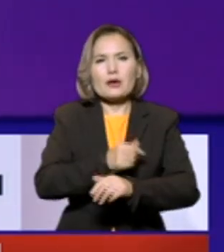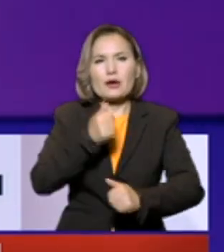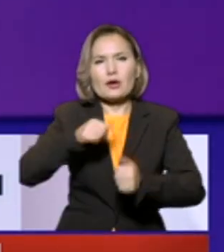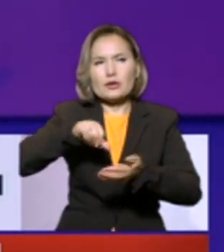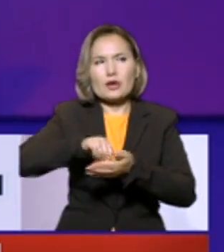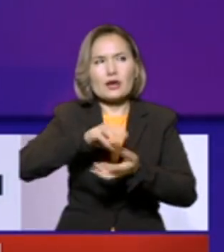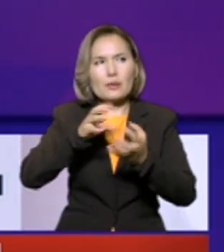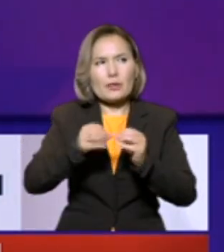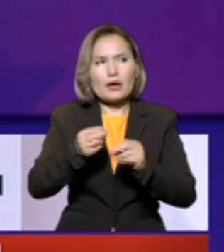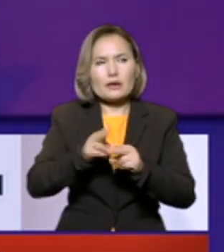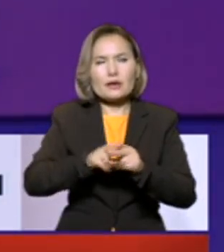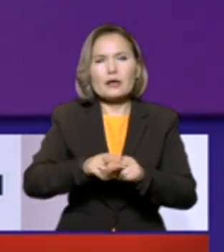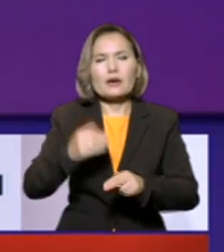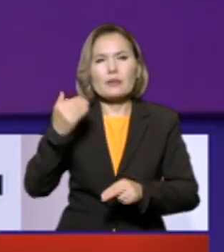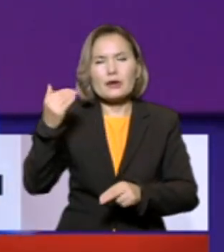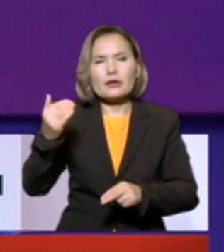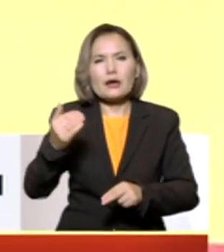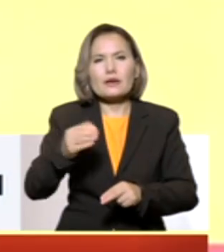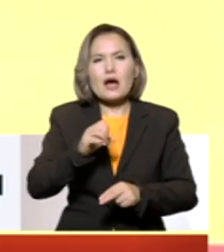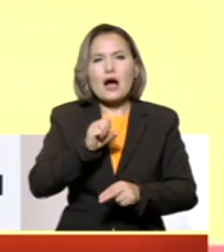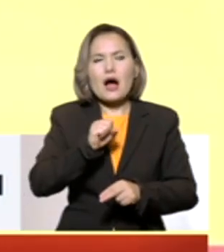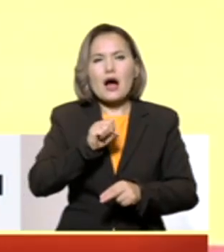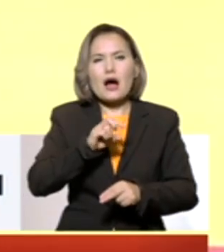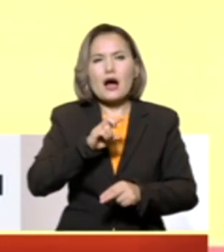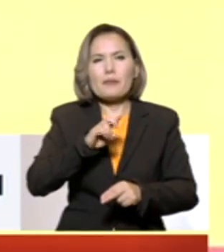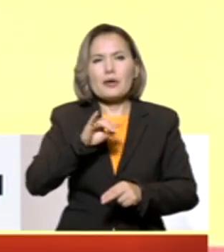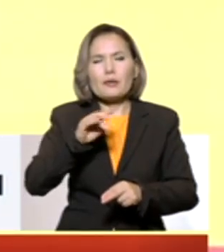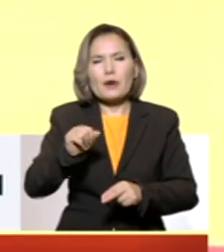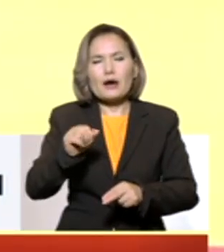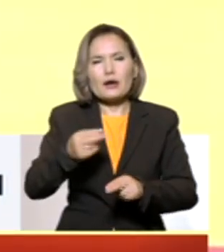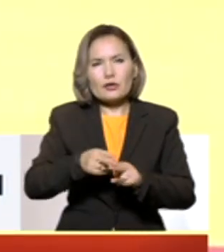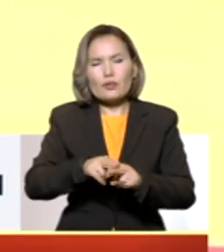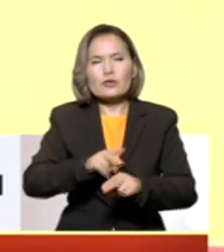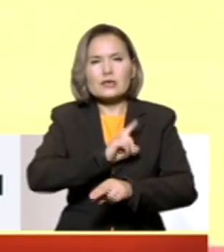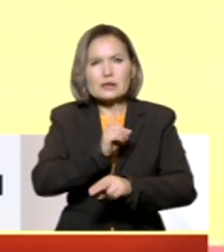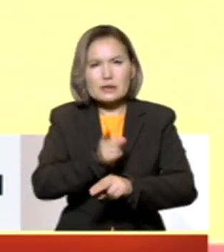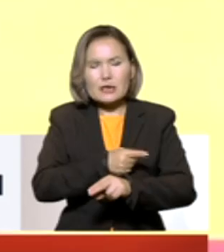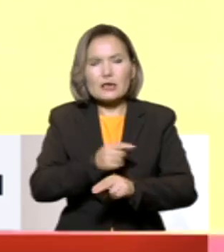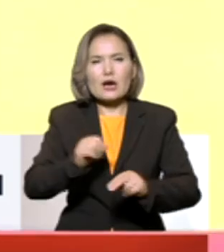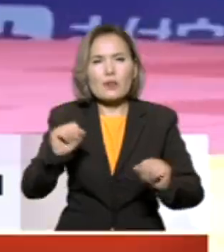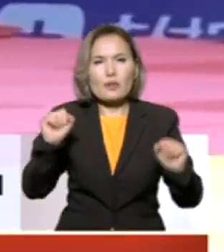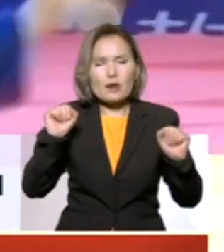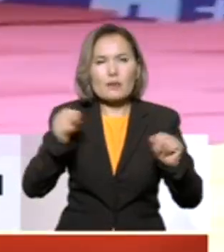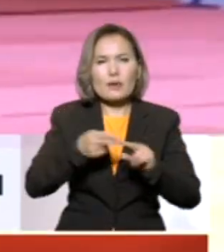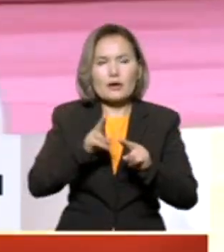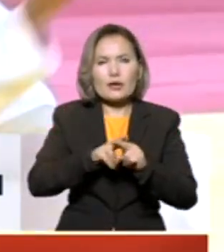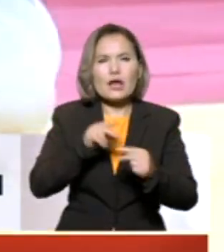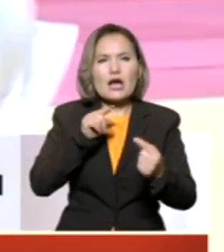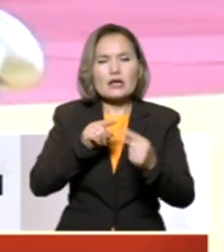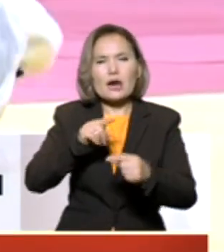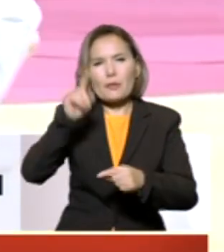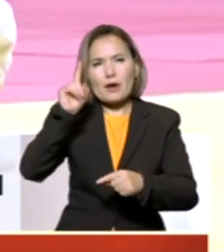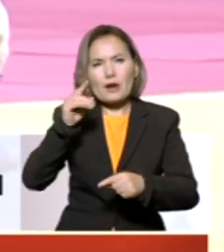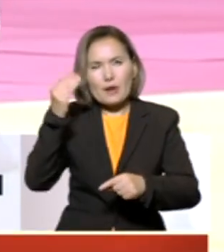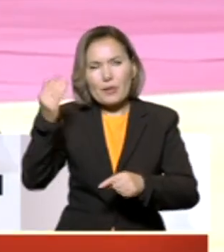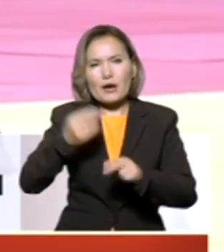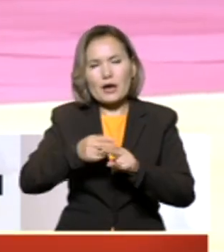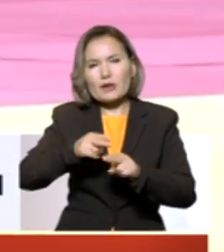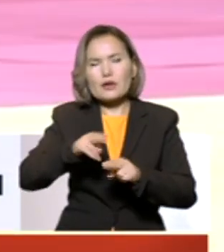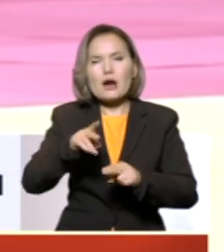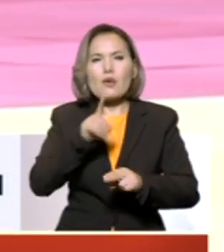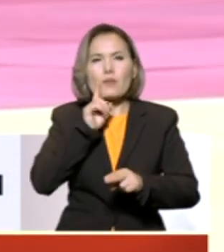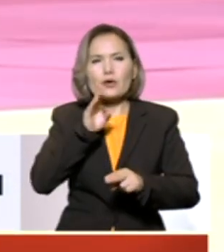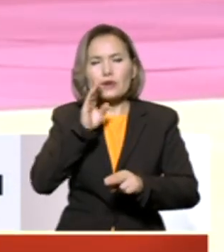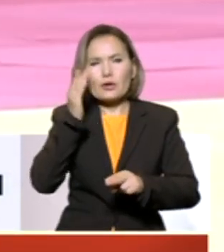күреседі. Ал Абиба Абу Жақынова қиындау топқа түсті. Оның алғашқы қарсыласы тәжірибелі Израиль қызы Шира Ришори.